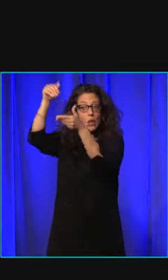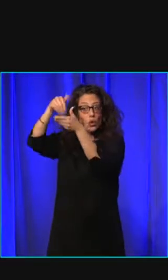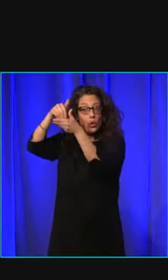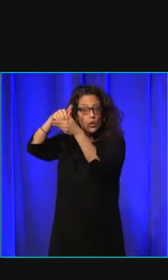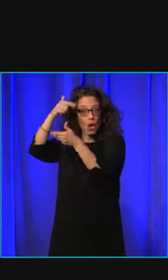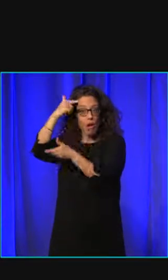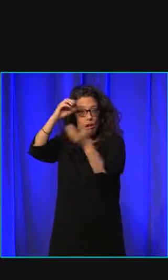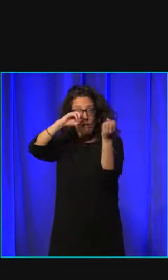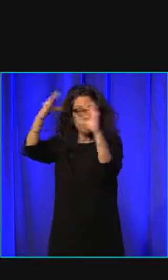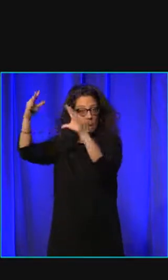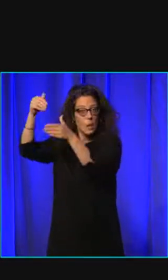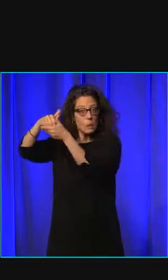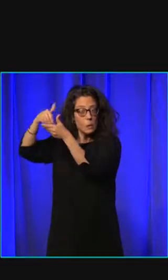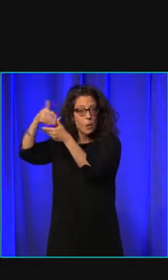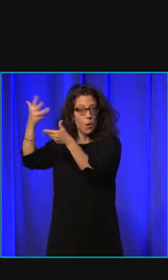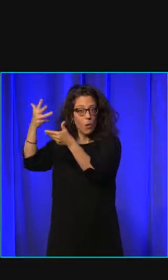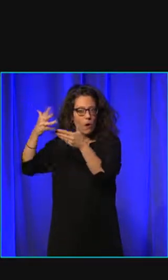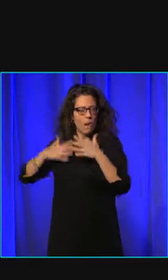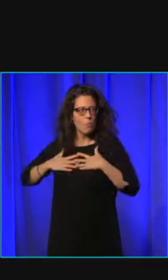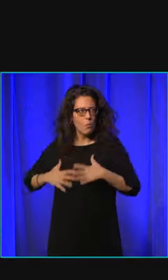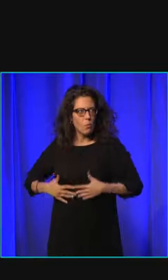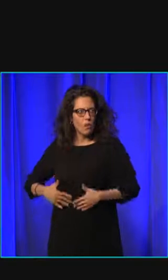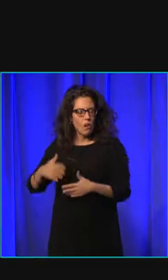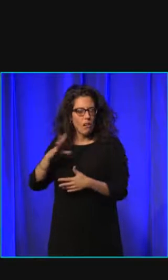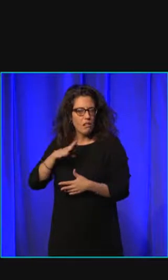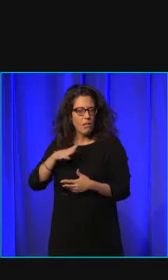dans le plan moteur une petite partie